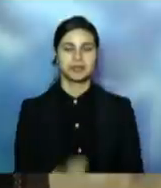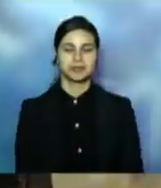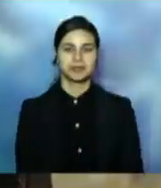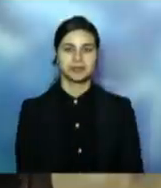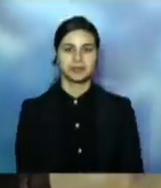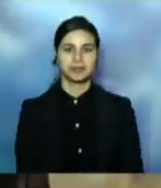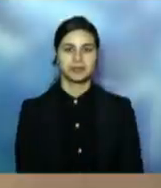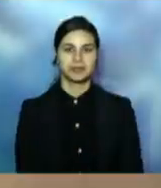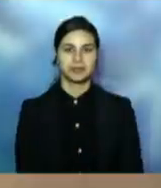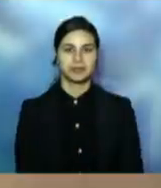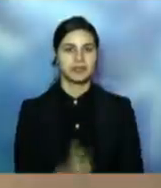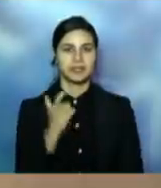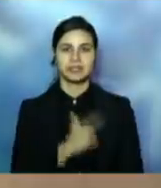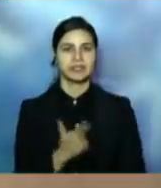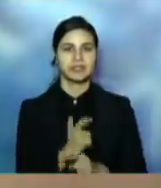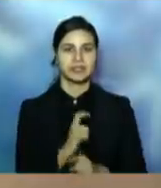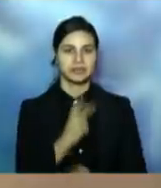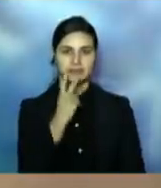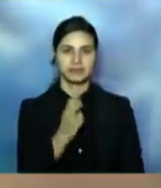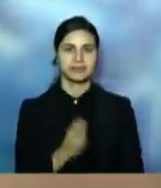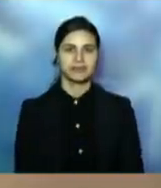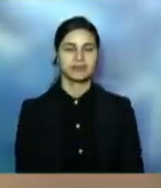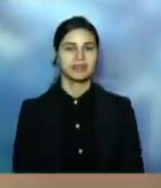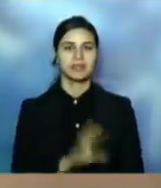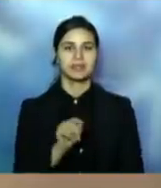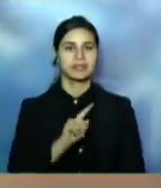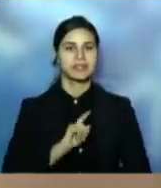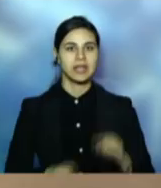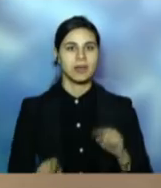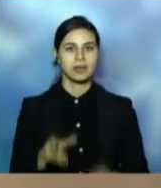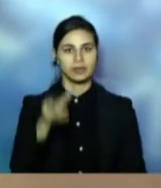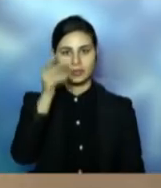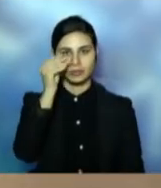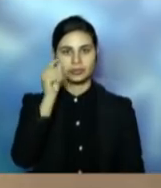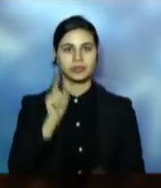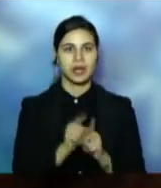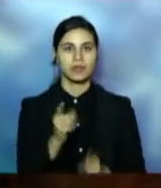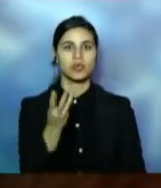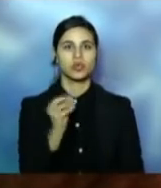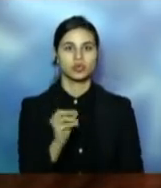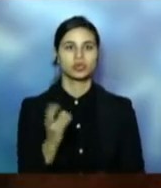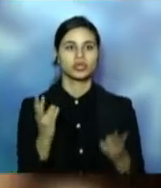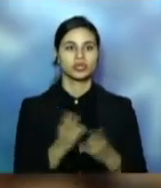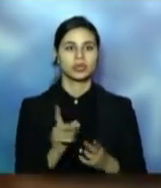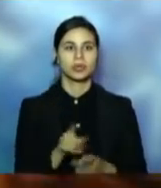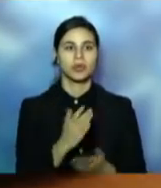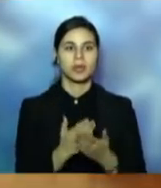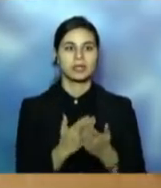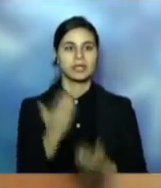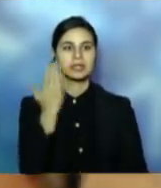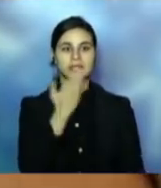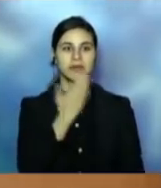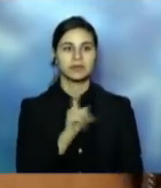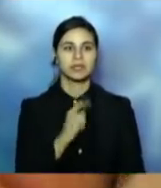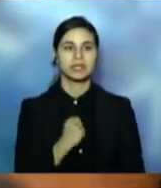ტაო, მაიმუნი. ძალიან უცებ ითვისებს ყველაფერს, ძალიან იცის, რომ თქვა აი ეს ხუთი წუთი ჭირდება, რომ რაღაცა ისწავლოს,